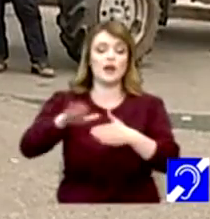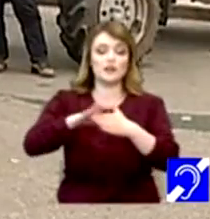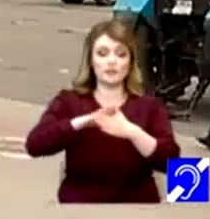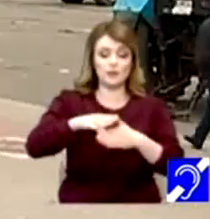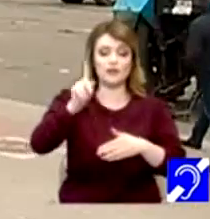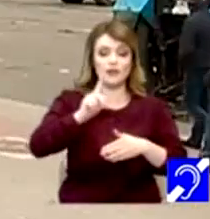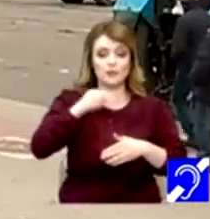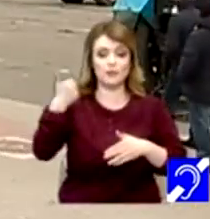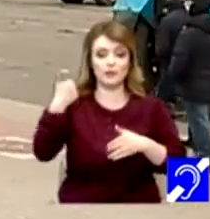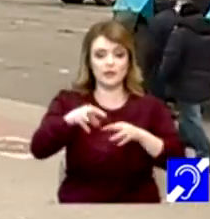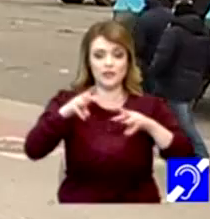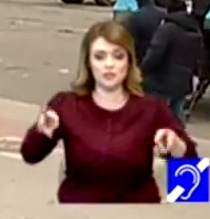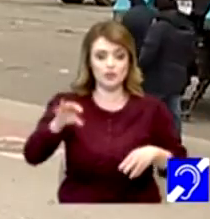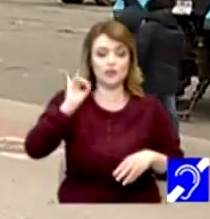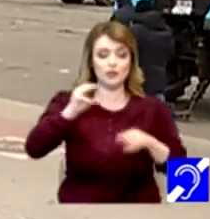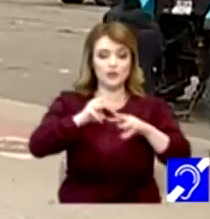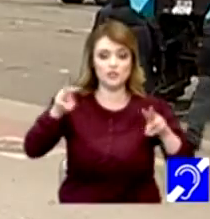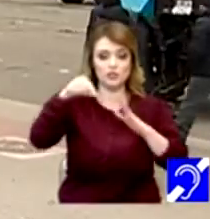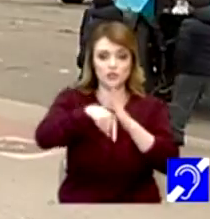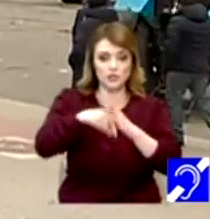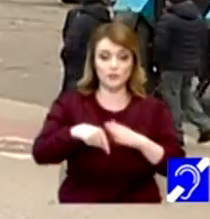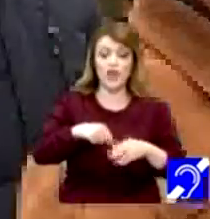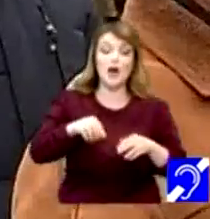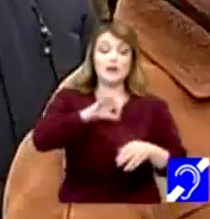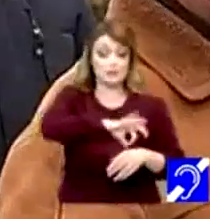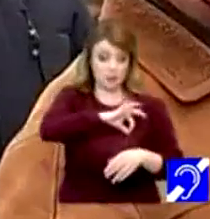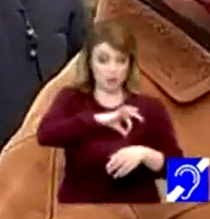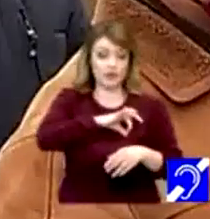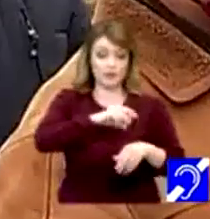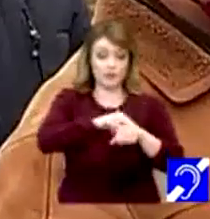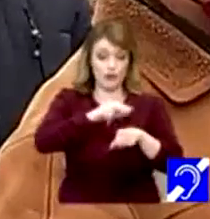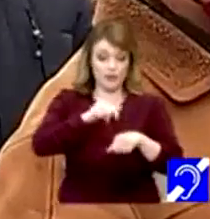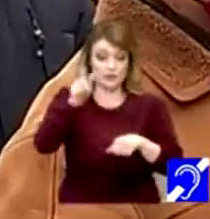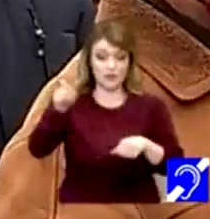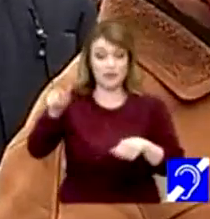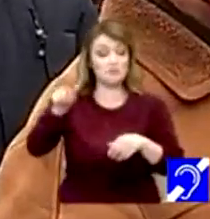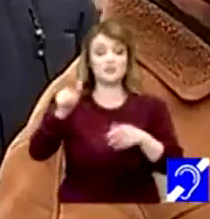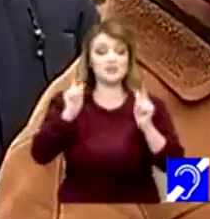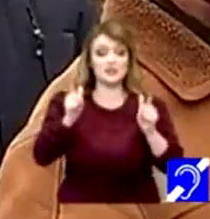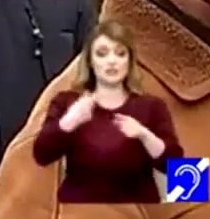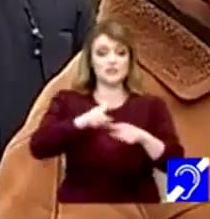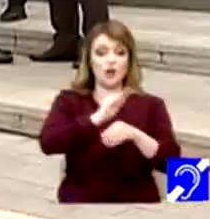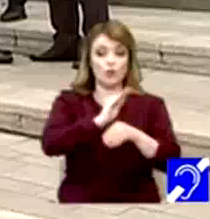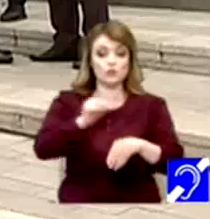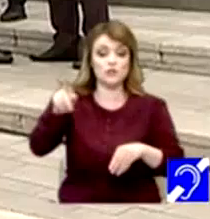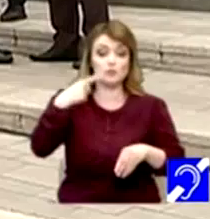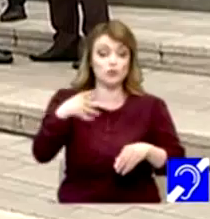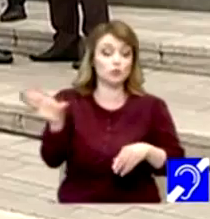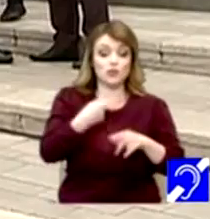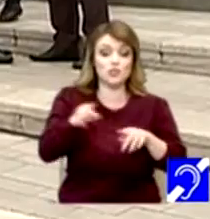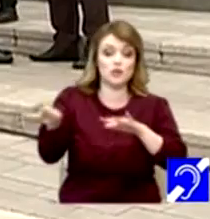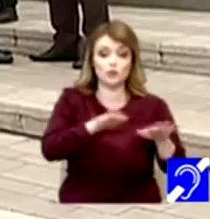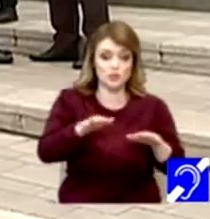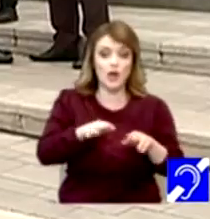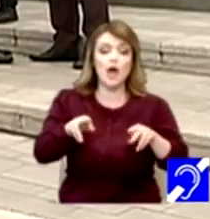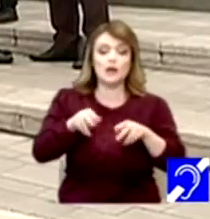Pavel Voicu. De cealaltă parte, angajații Inspectoratului General de Poliție neagă acuzațiile și precizează că toate acțiunile